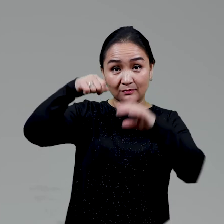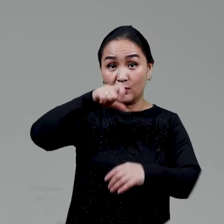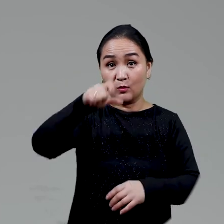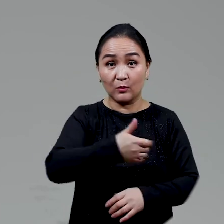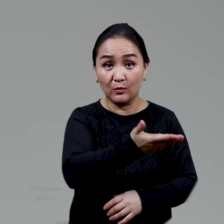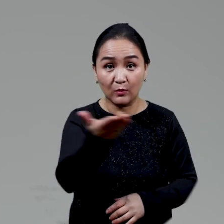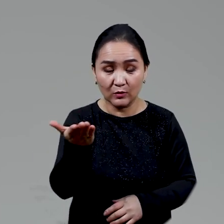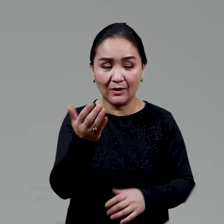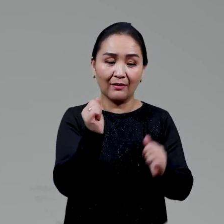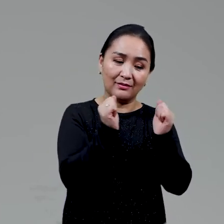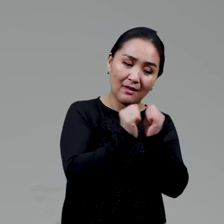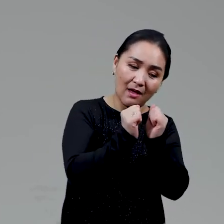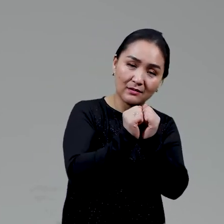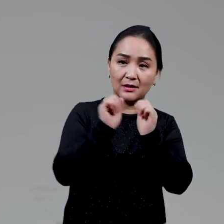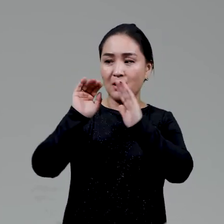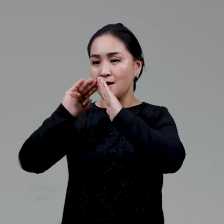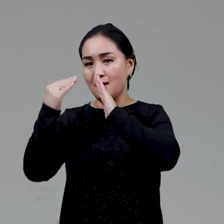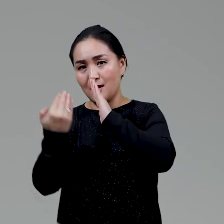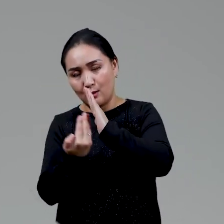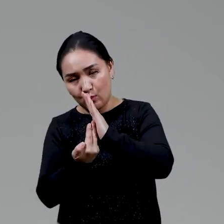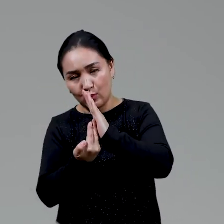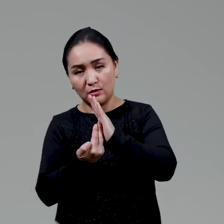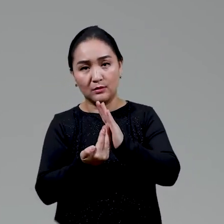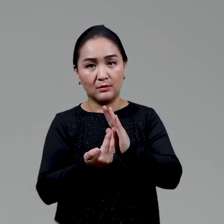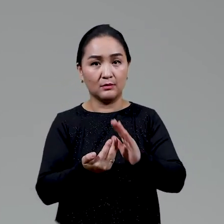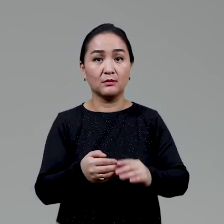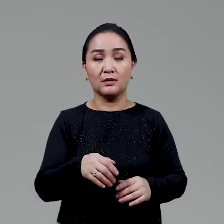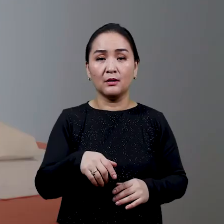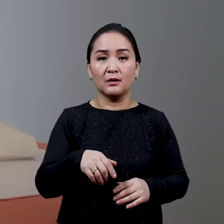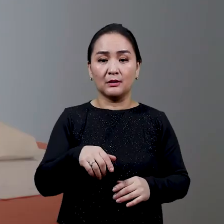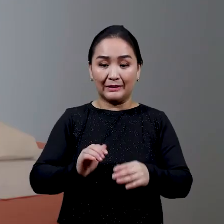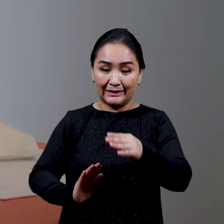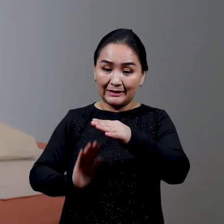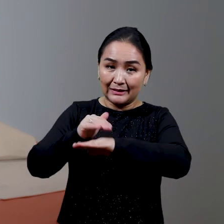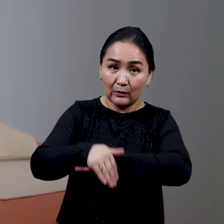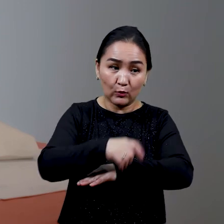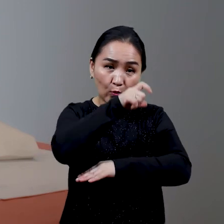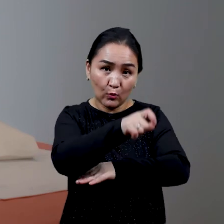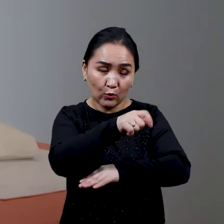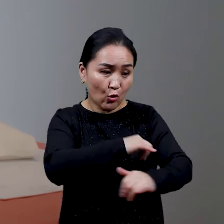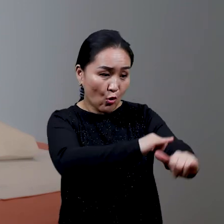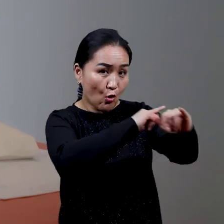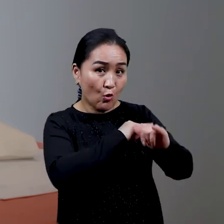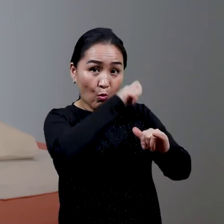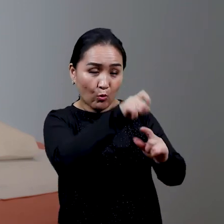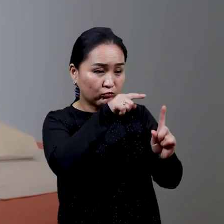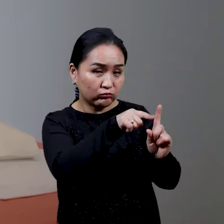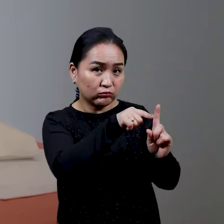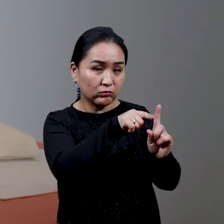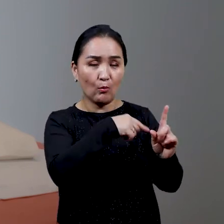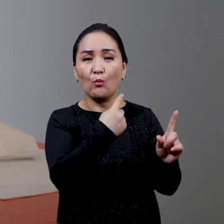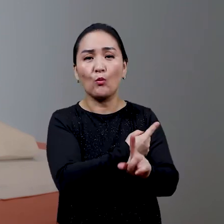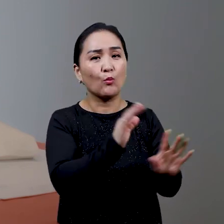хүмүүс найз нөхдөдөө гэр бүлийнхэндээ ямар ч байсан ухаан даван туулагчийг битгий буруутаач, үргэлж тэр